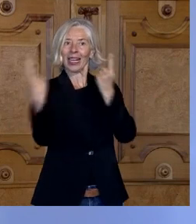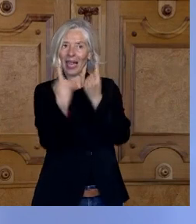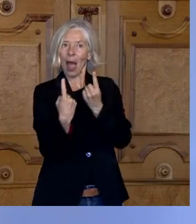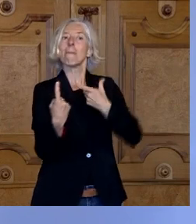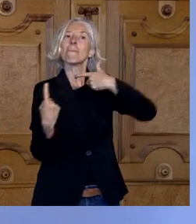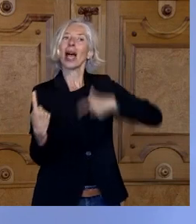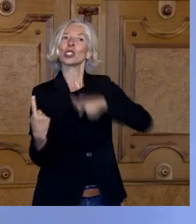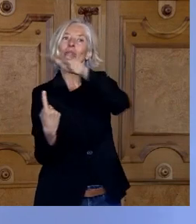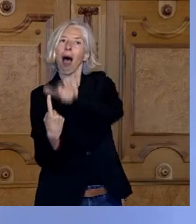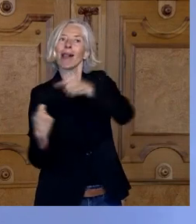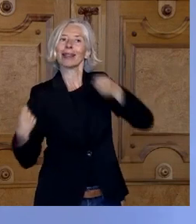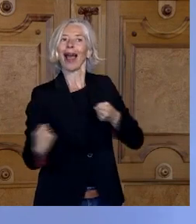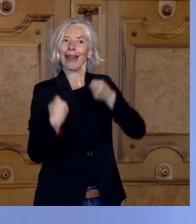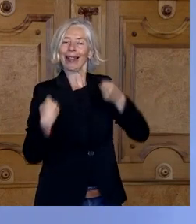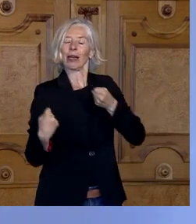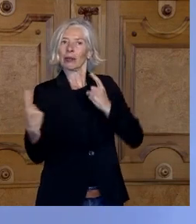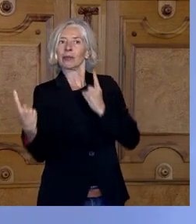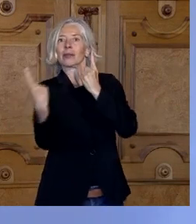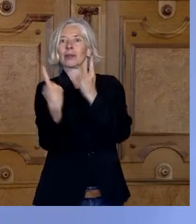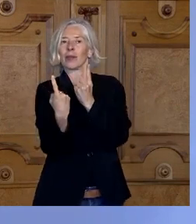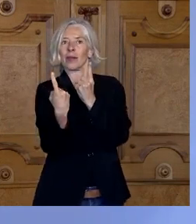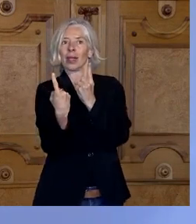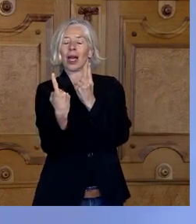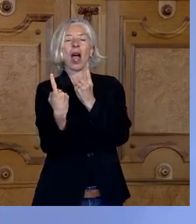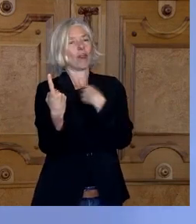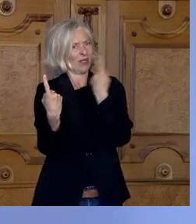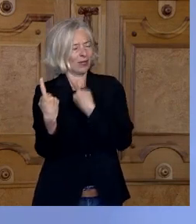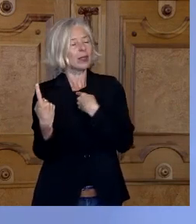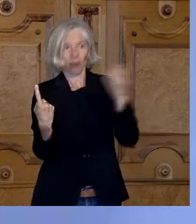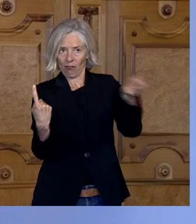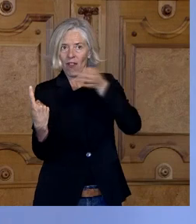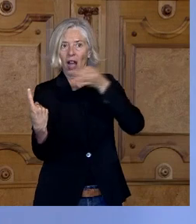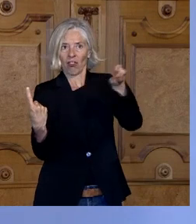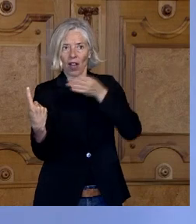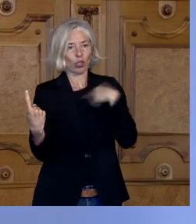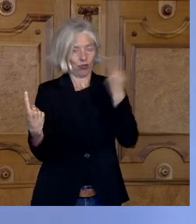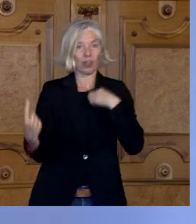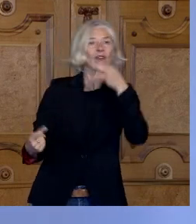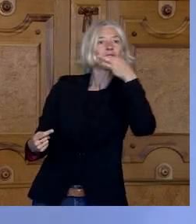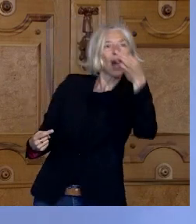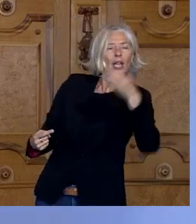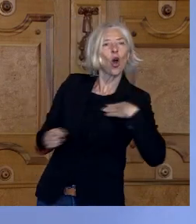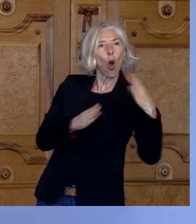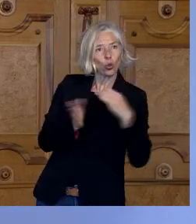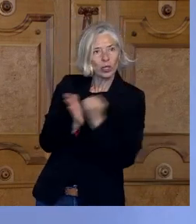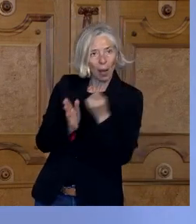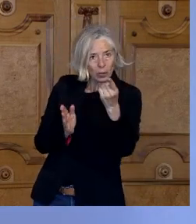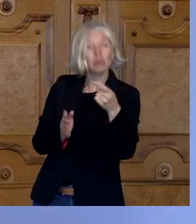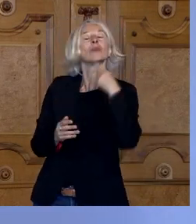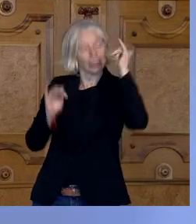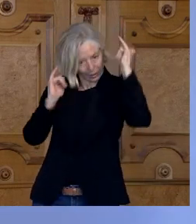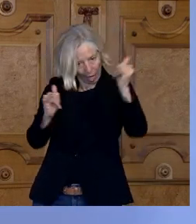Training angeboten werden kann. Dies ist nach Rücksprache mit unserer Ordnungsbehörde möglich. Bei anderen